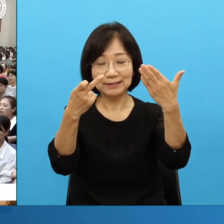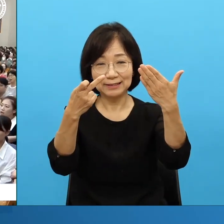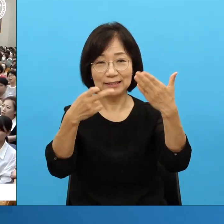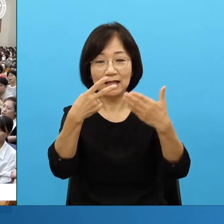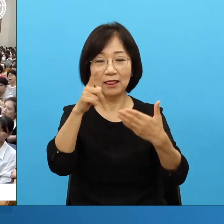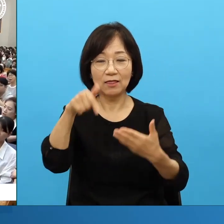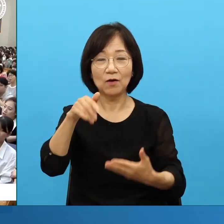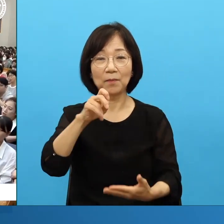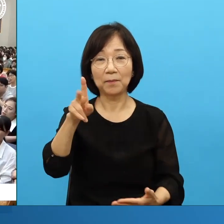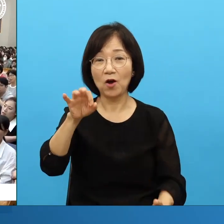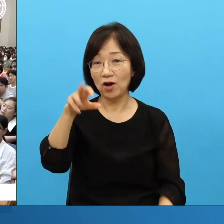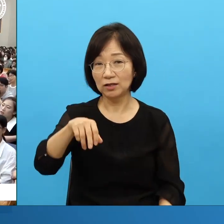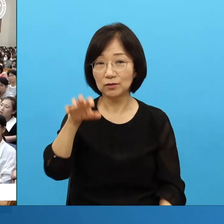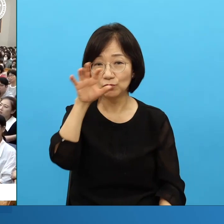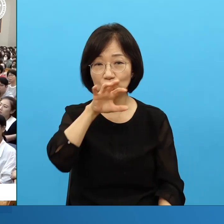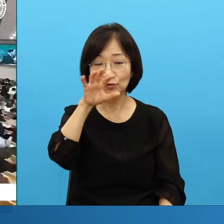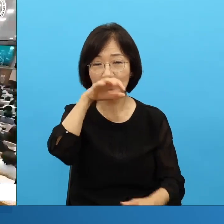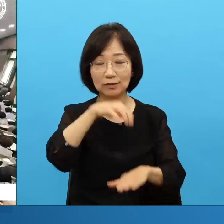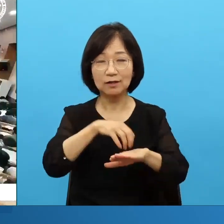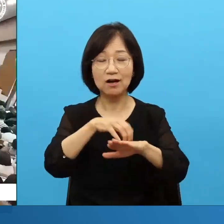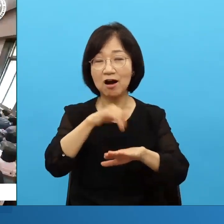덕평 RUTC에서 열립니다.